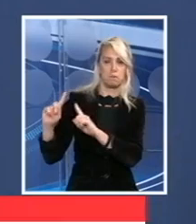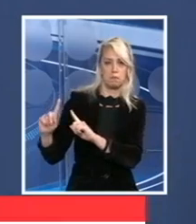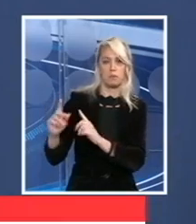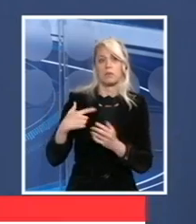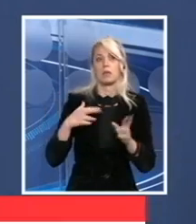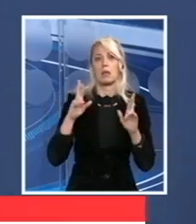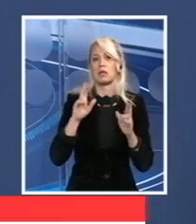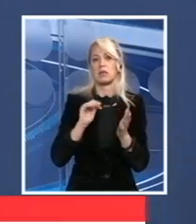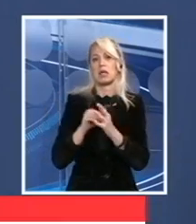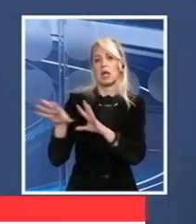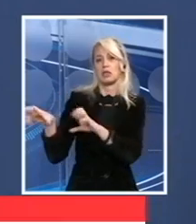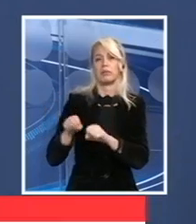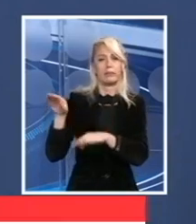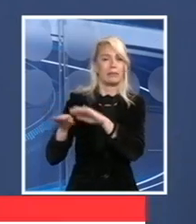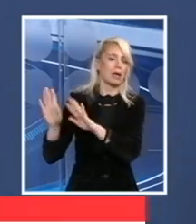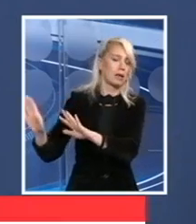neće ni biti.